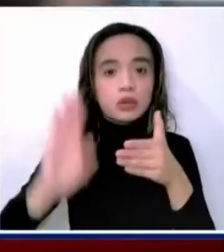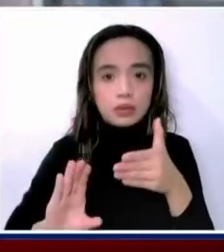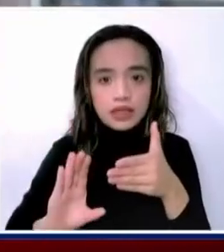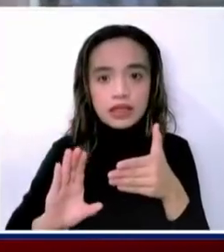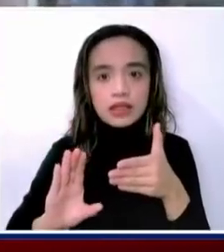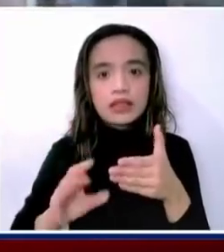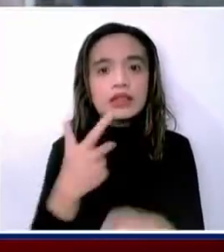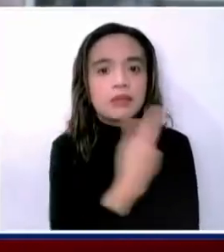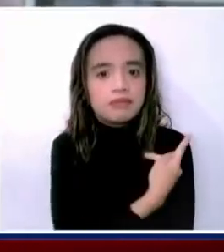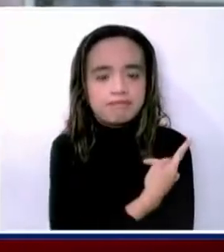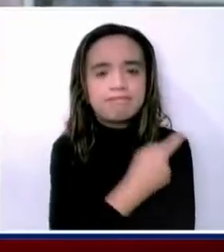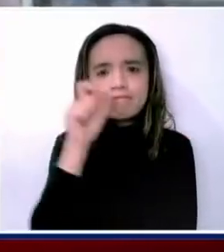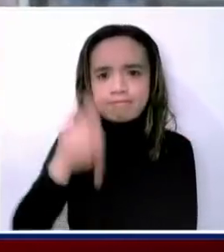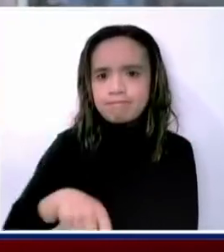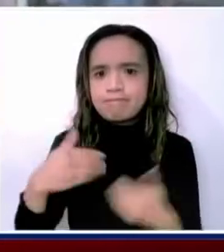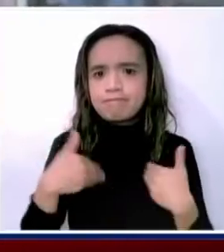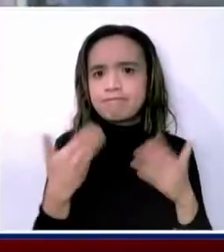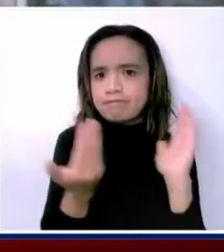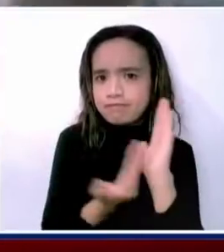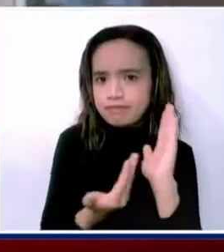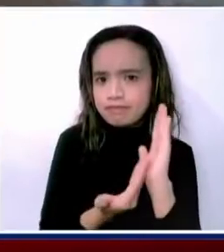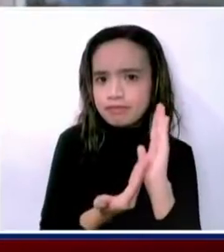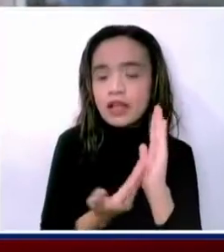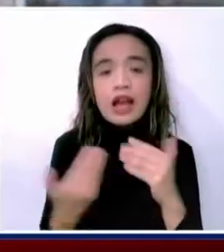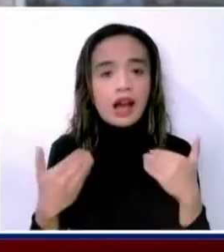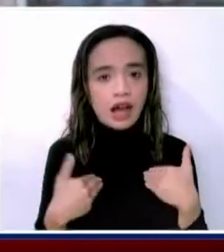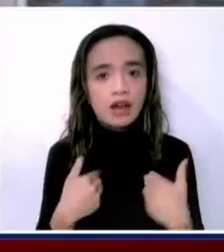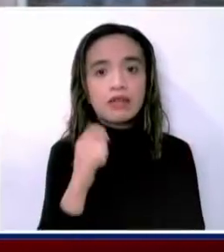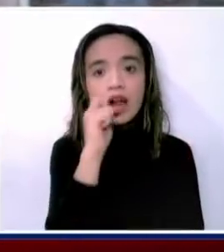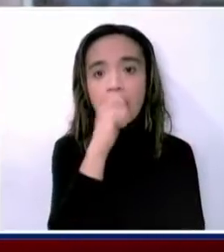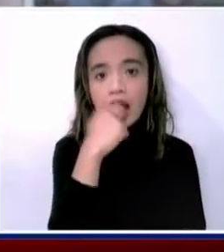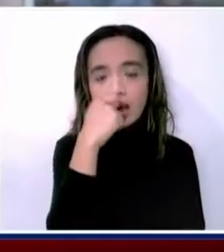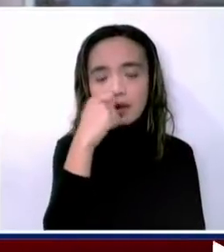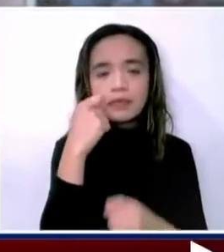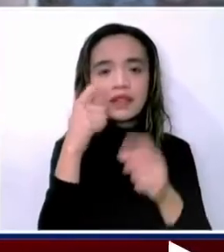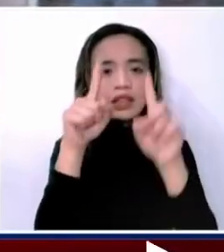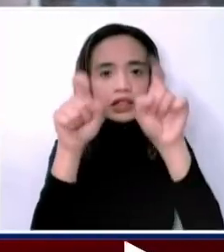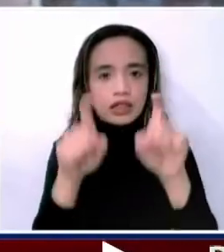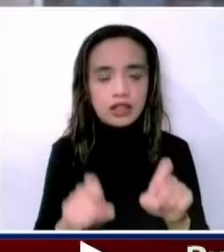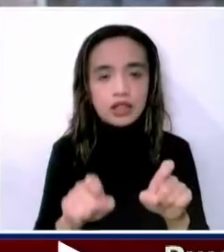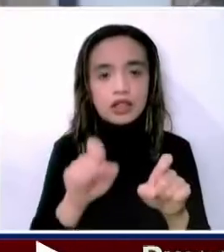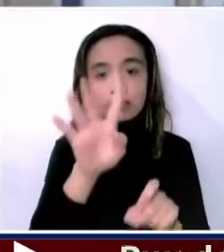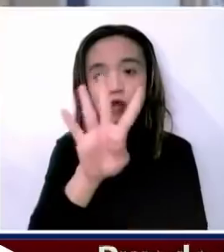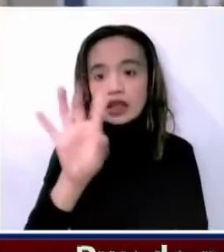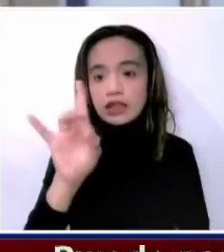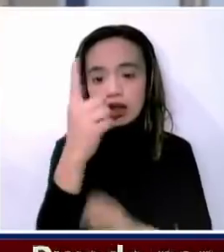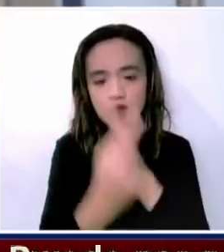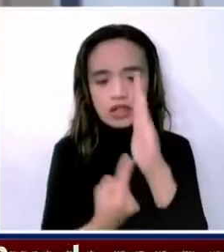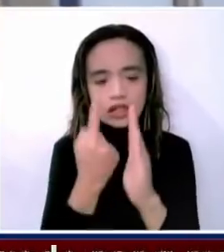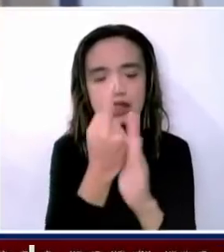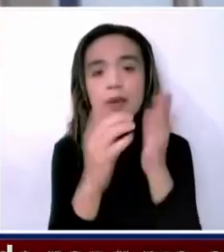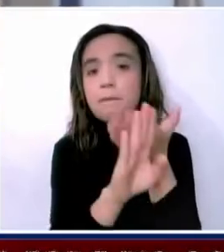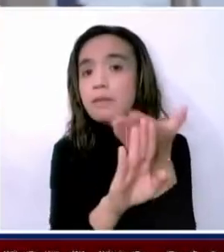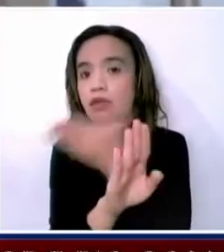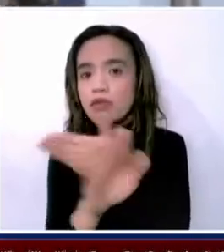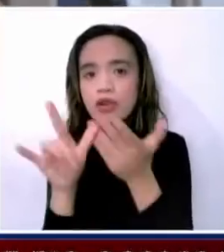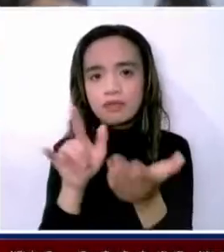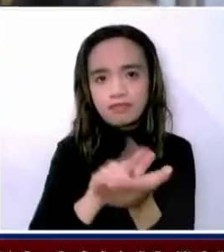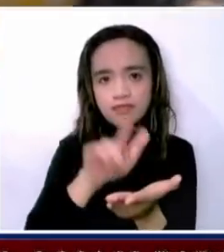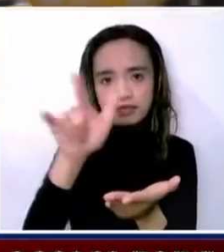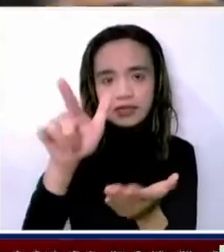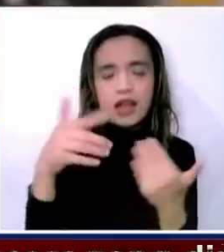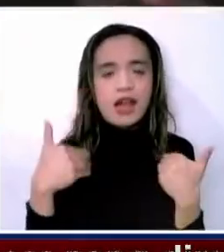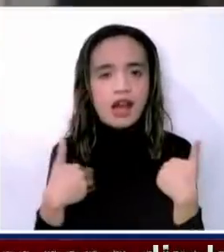pruweba. May negative RT-PCR test din na kinuha 48 oras bago ang lipad. May valid ticket paalis